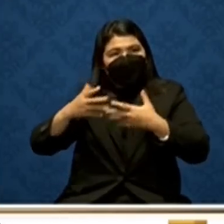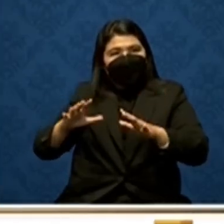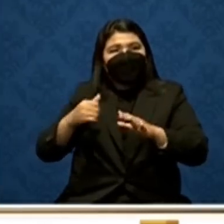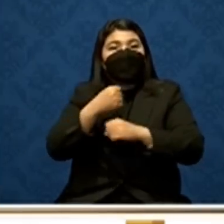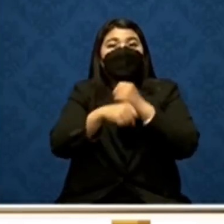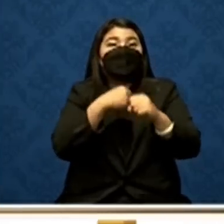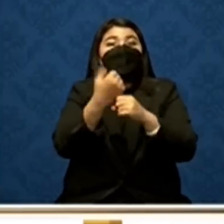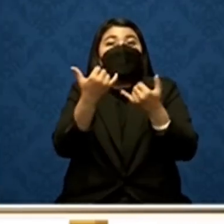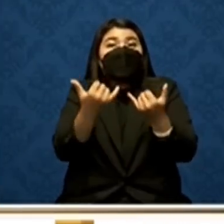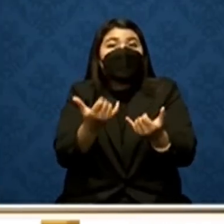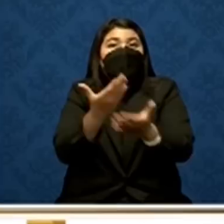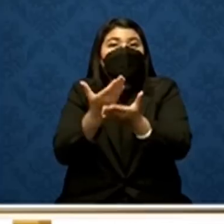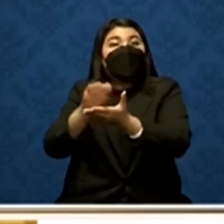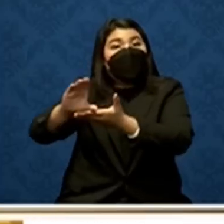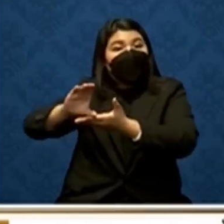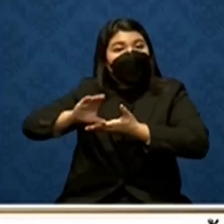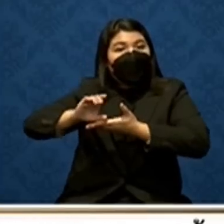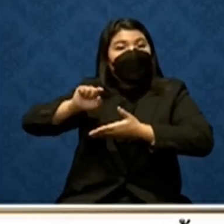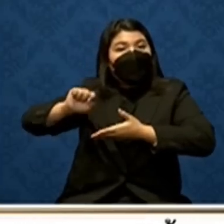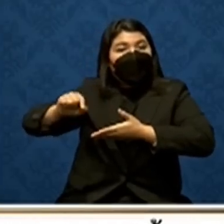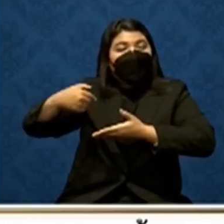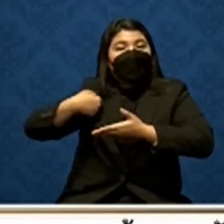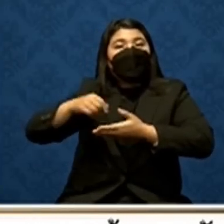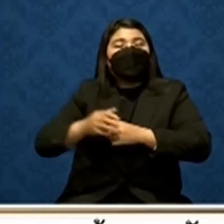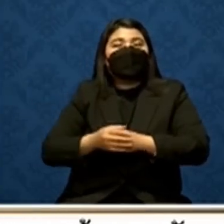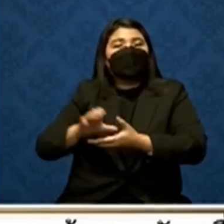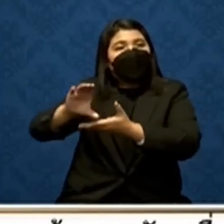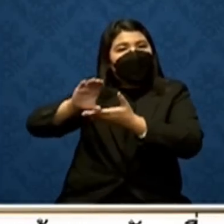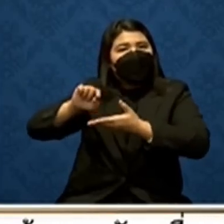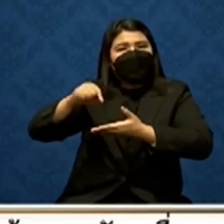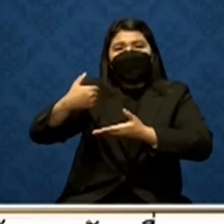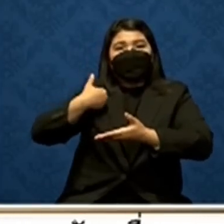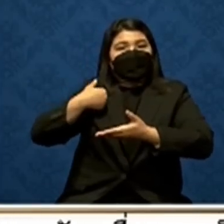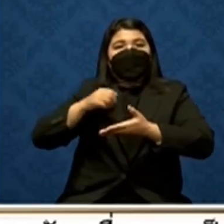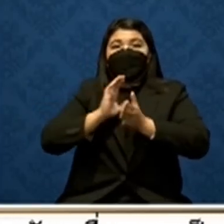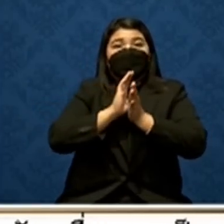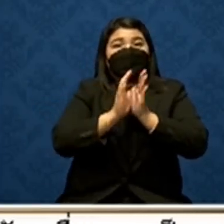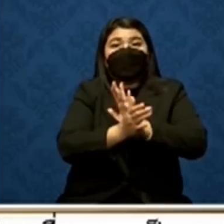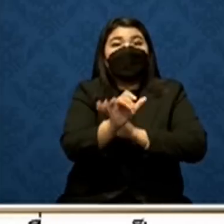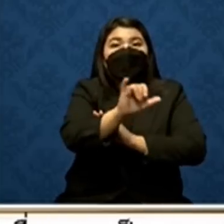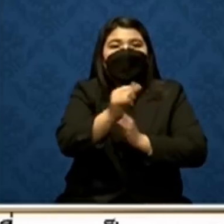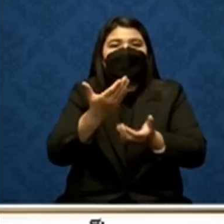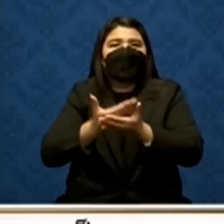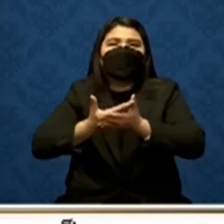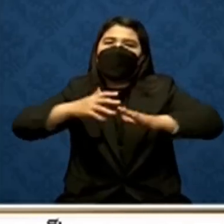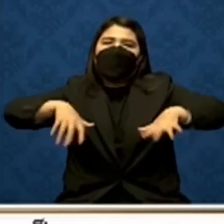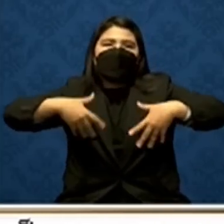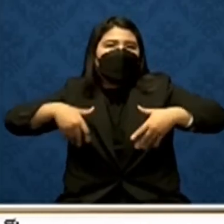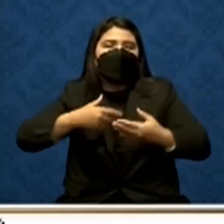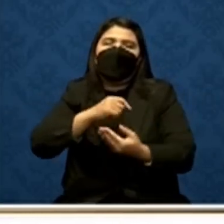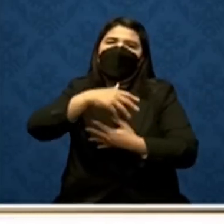ปีนี้เป็งบประมาณของงบช้างป่วยที่ปรบตัวไม่ได้ครับรายได้ของเราผันผวน